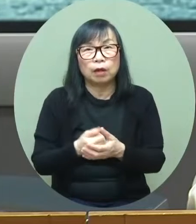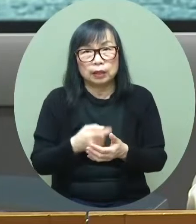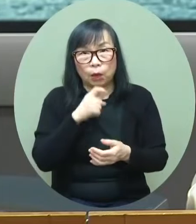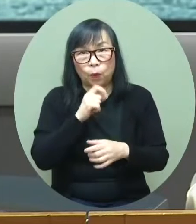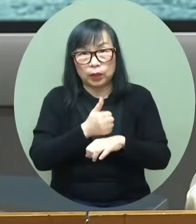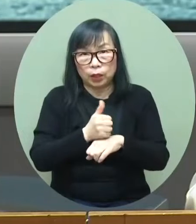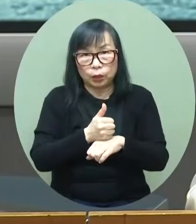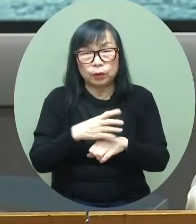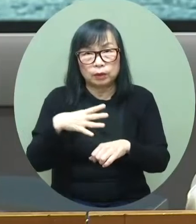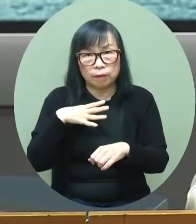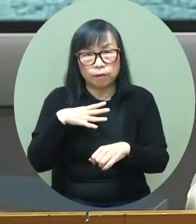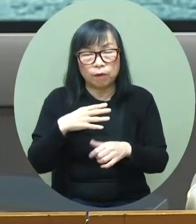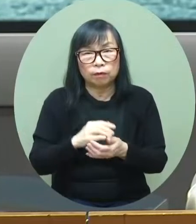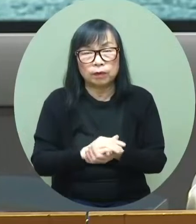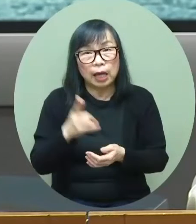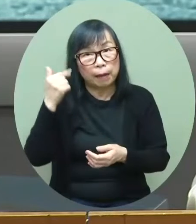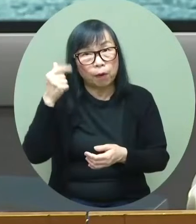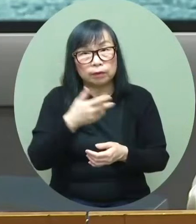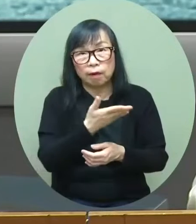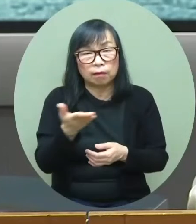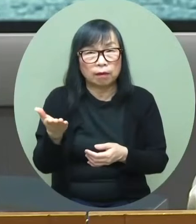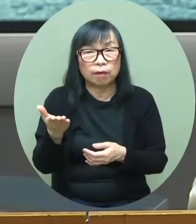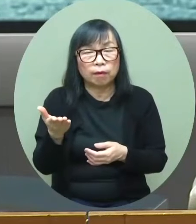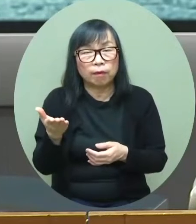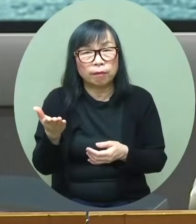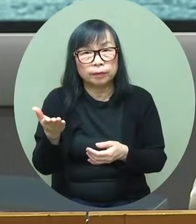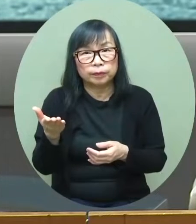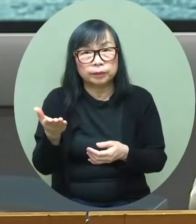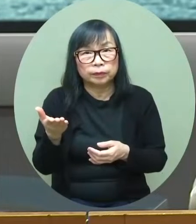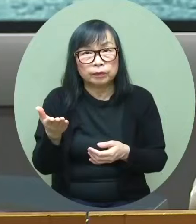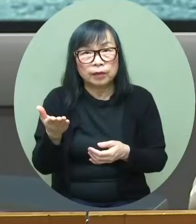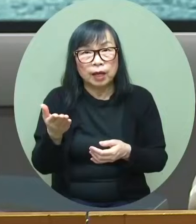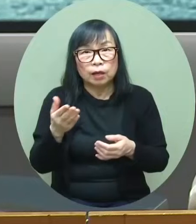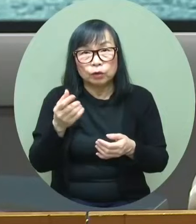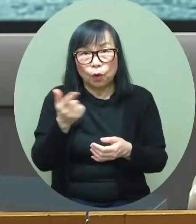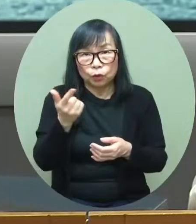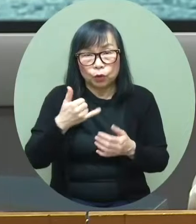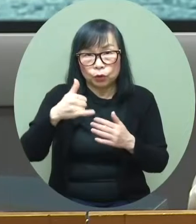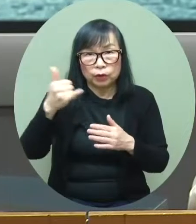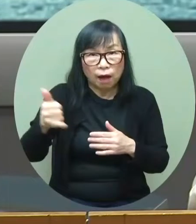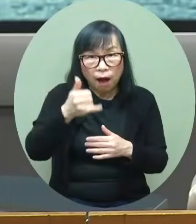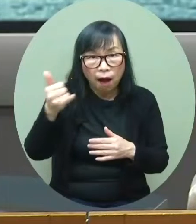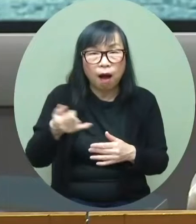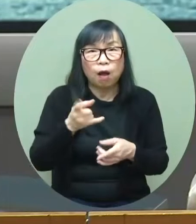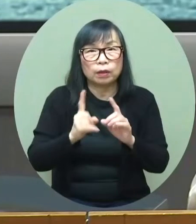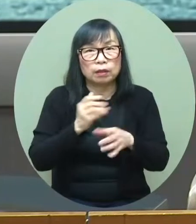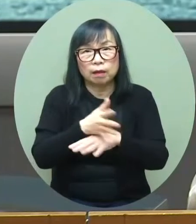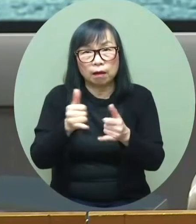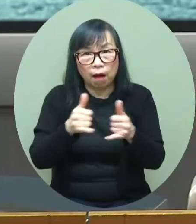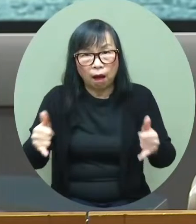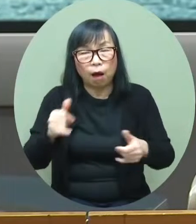有機會有呢啲情況，咁所以都係希望大家喺出多咗街啊，或者係多咗一啲社交活